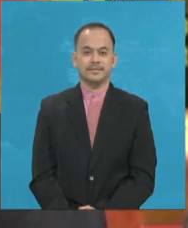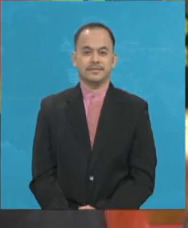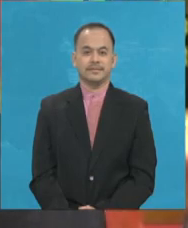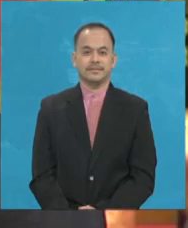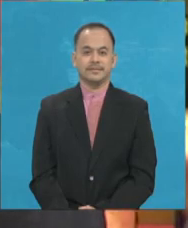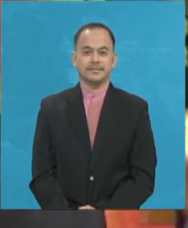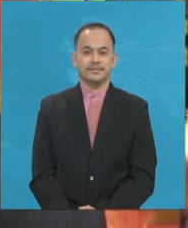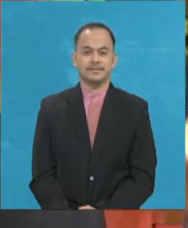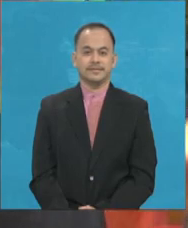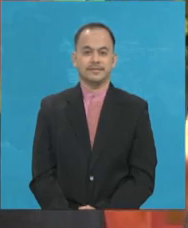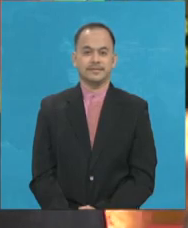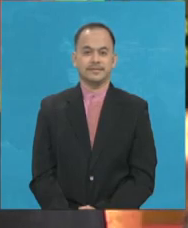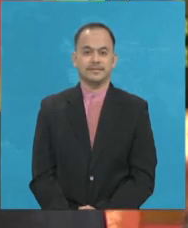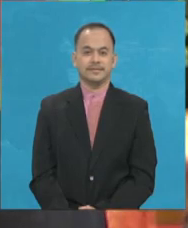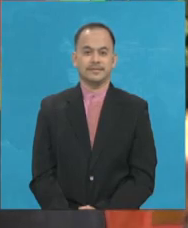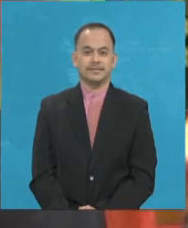the lounge